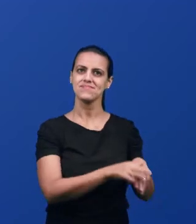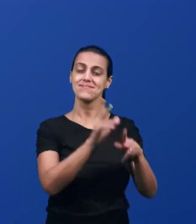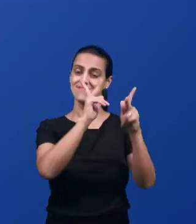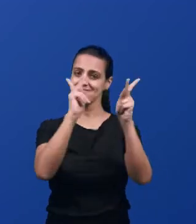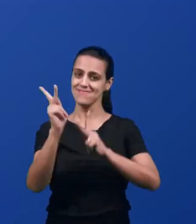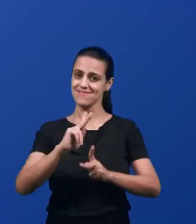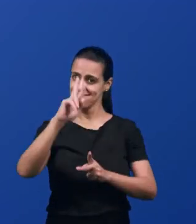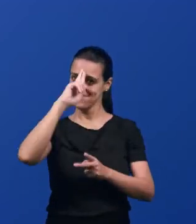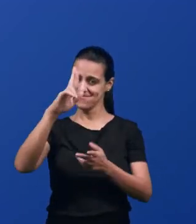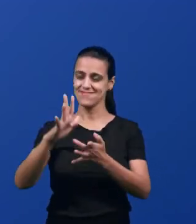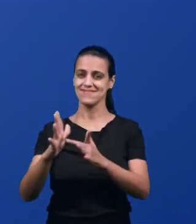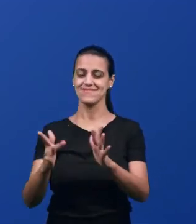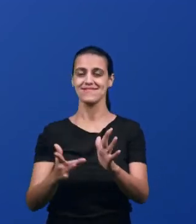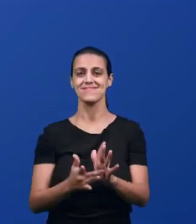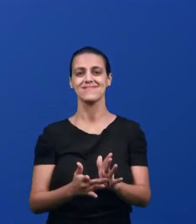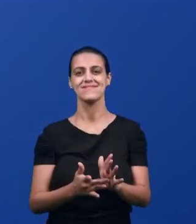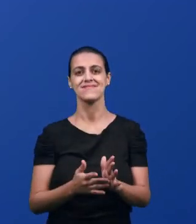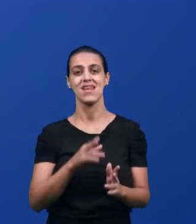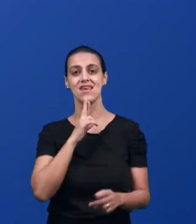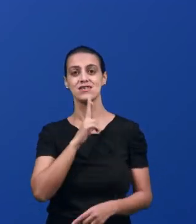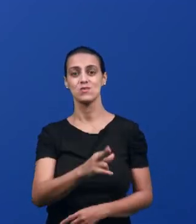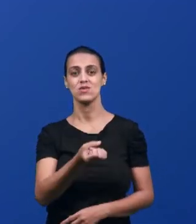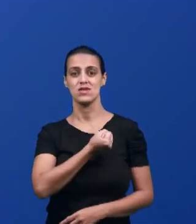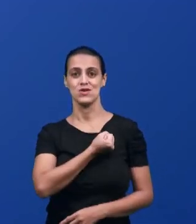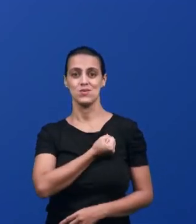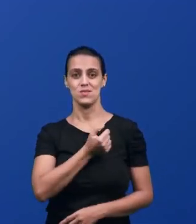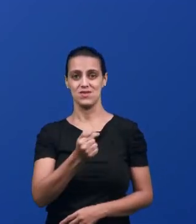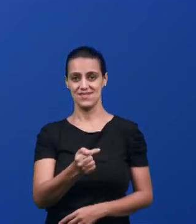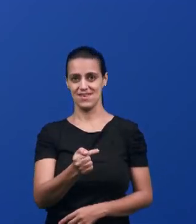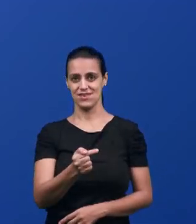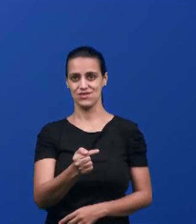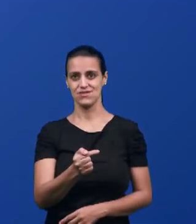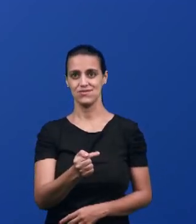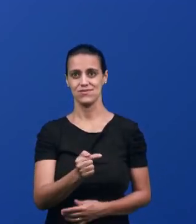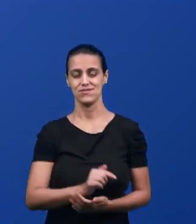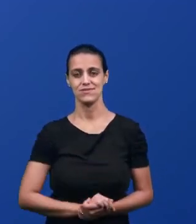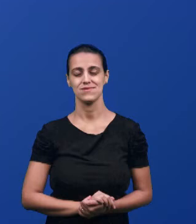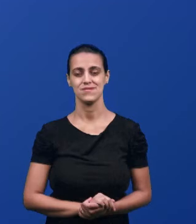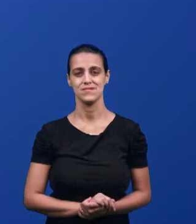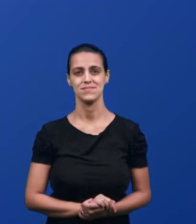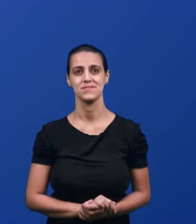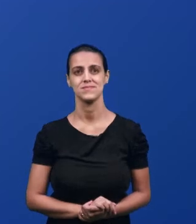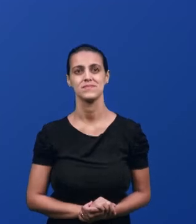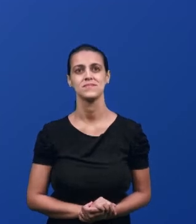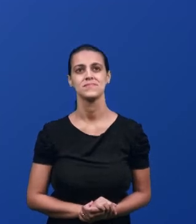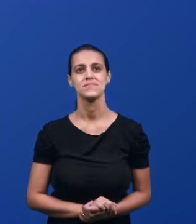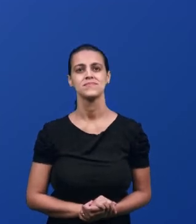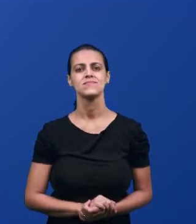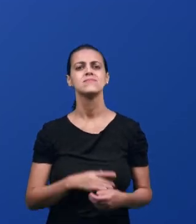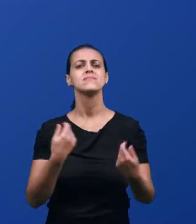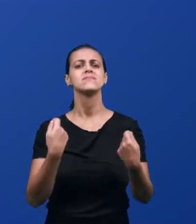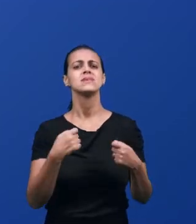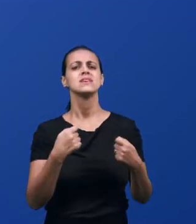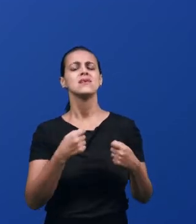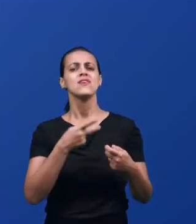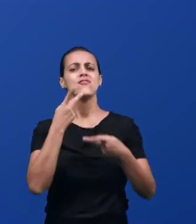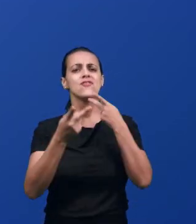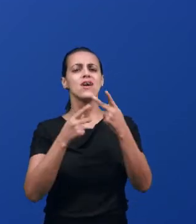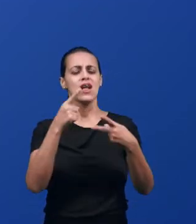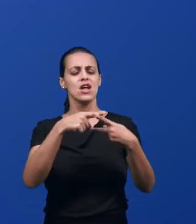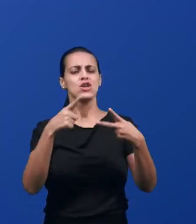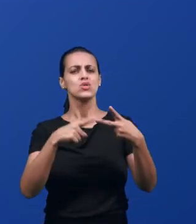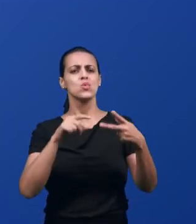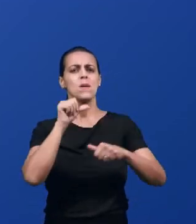Renaissance. La paix du Seigneur Jésus, mes frères, je vais répondre à la question numéro 7 de l'école biblique dominicale qui